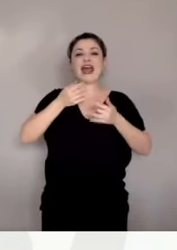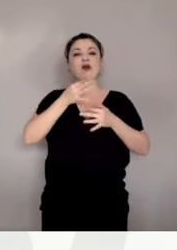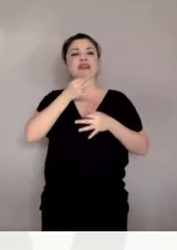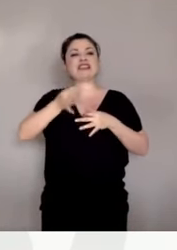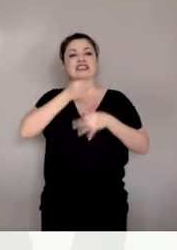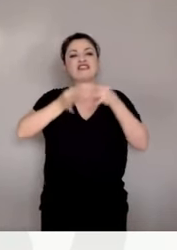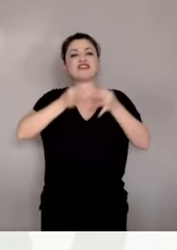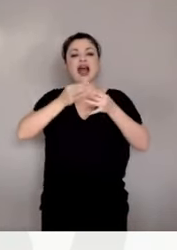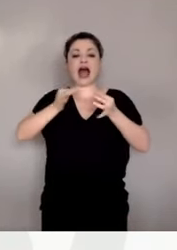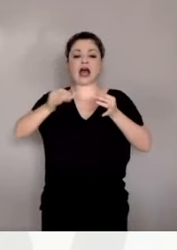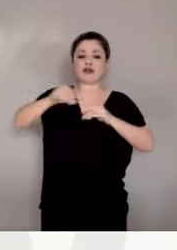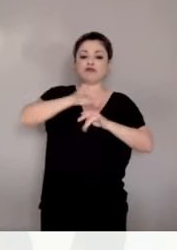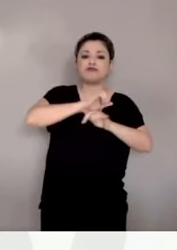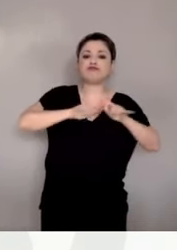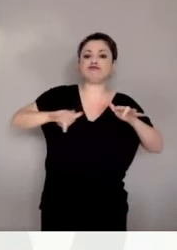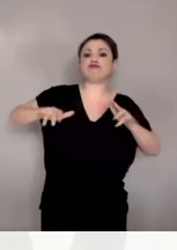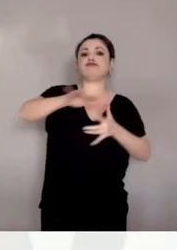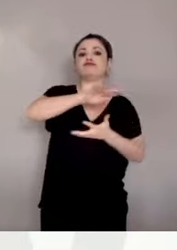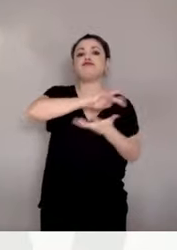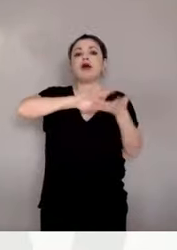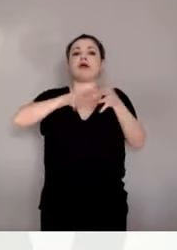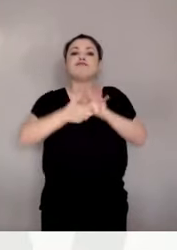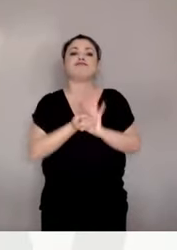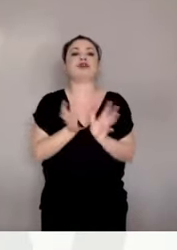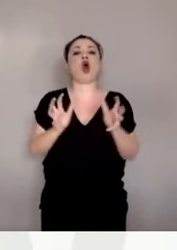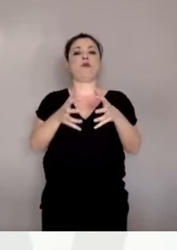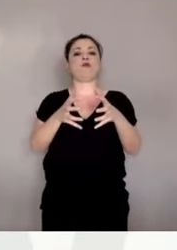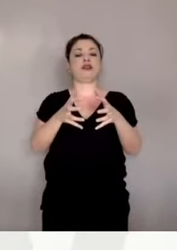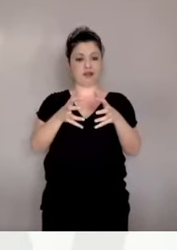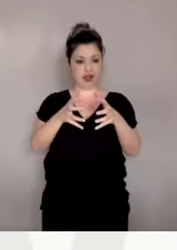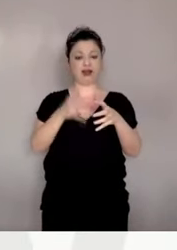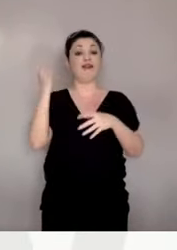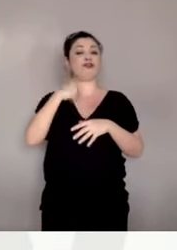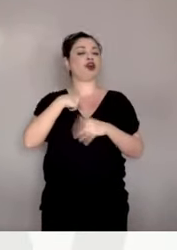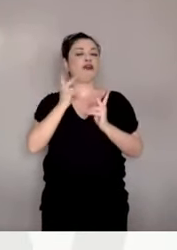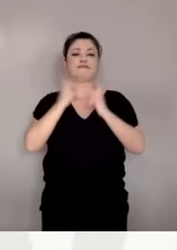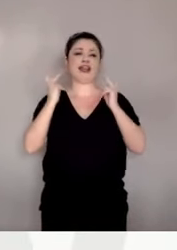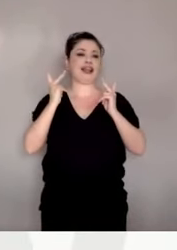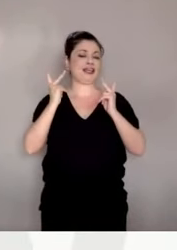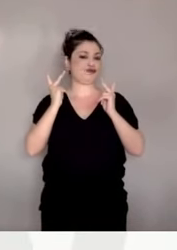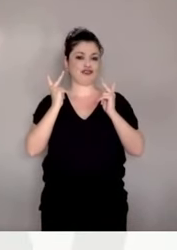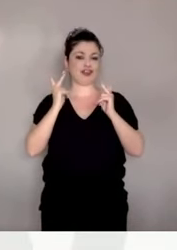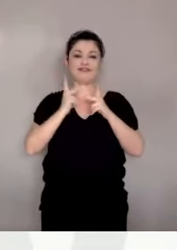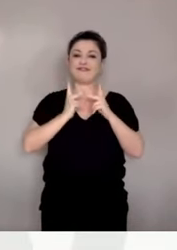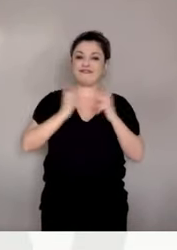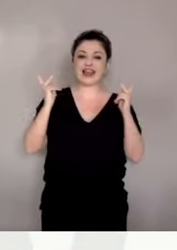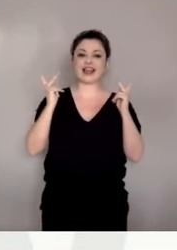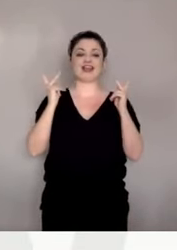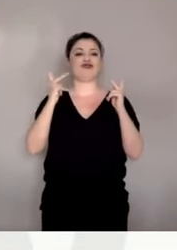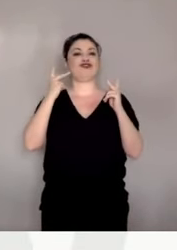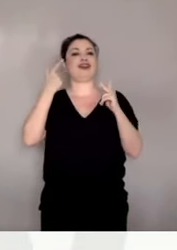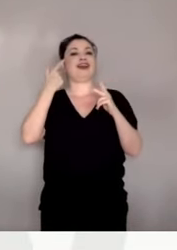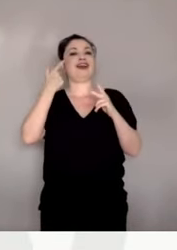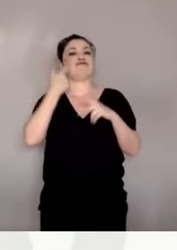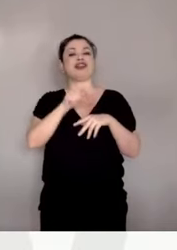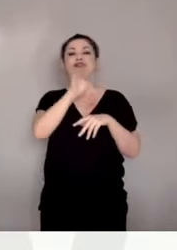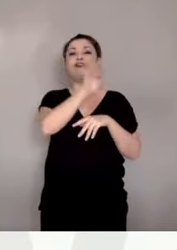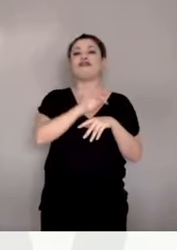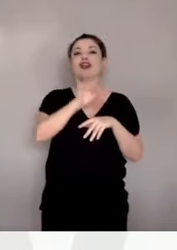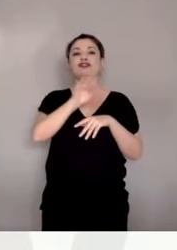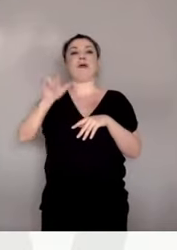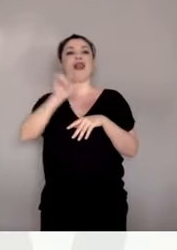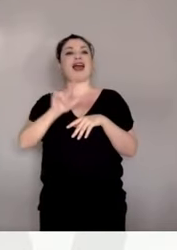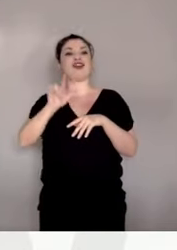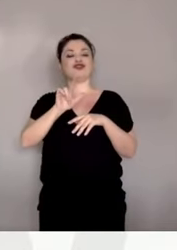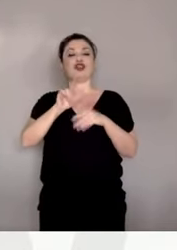che crea comunità. Io sono davvero molto felice che oggi le Freedom Lectures si aprano